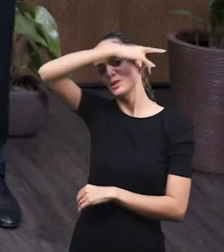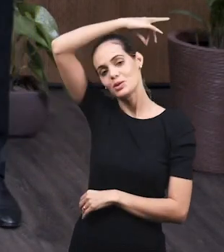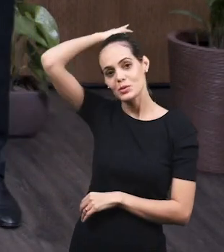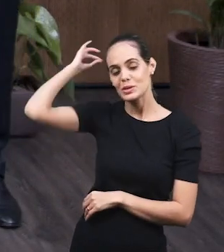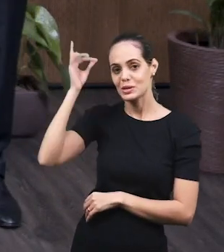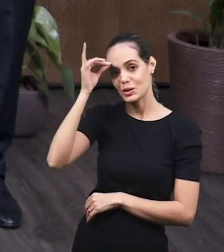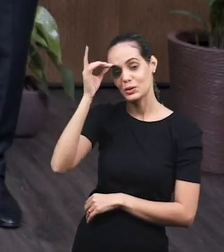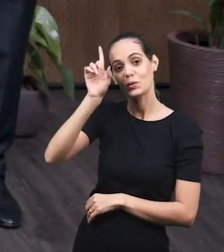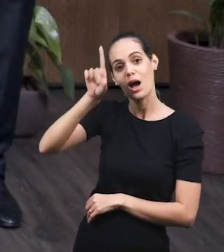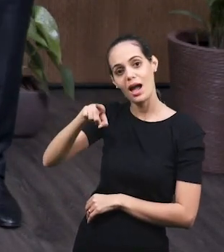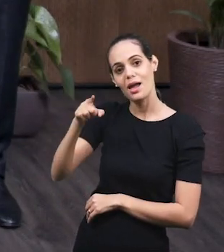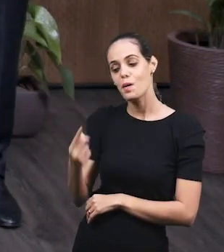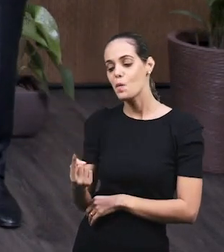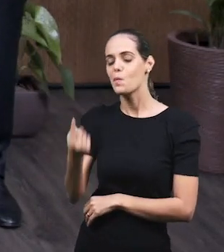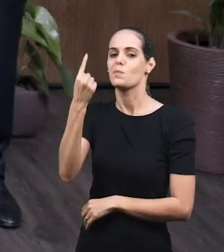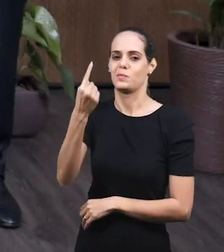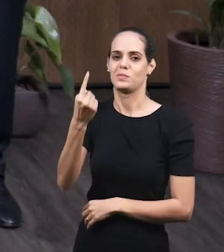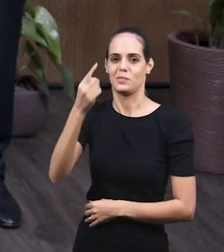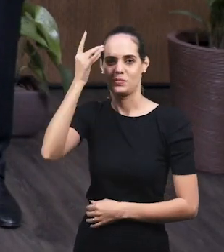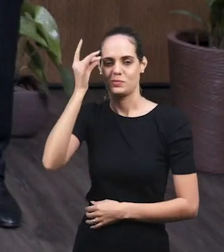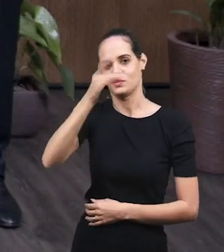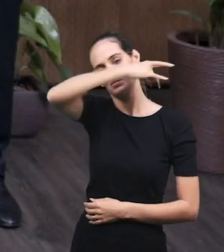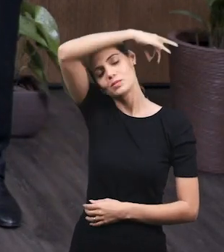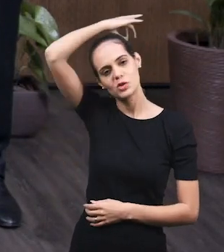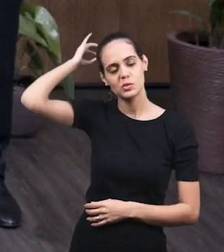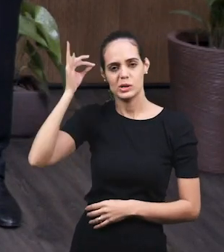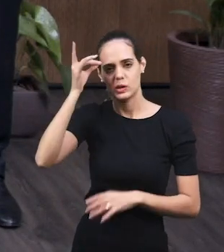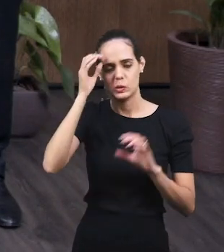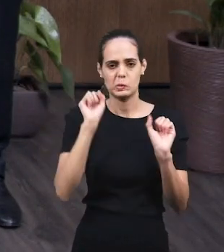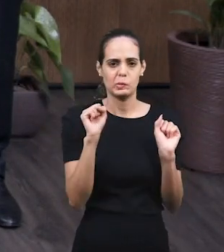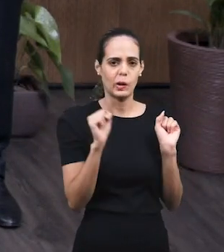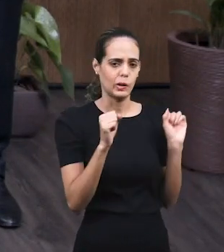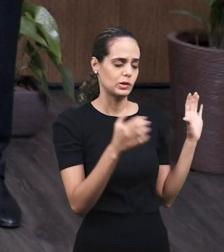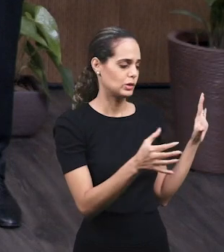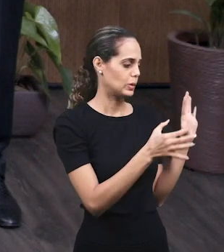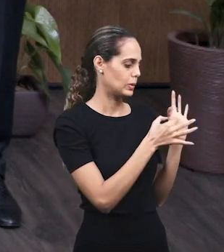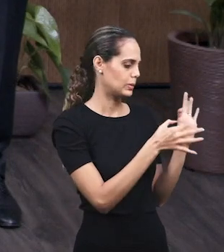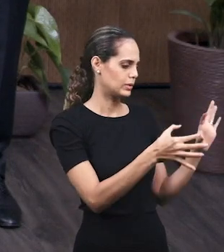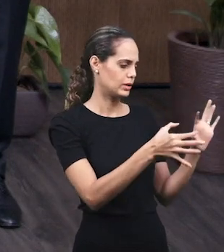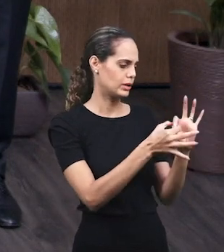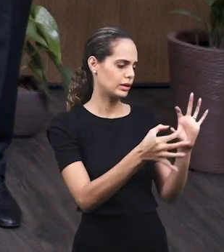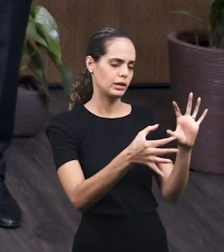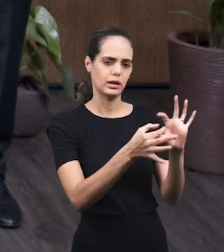nom qu'on appelle de ça? Unité du Saint-Esprit. Gloire à Dieu.